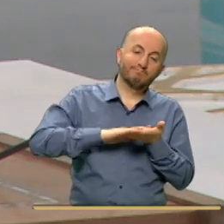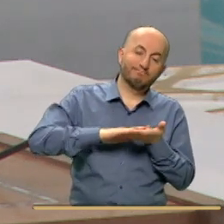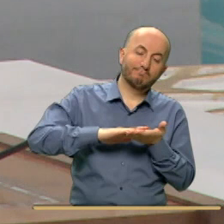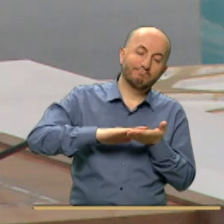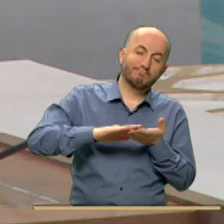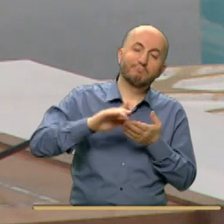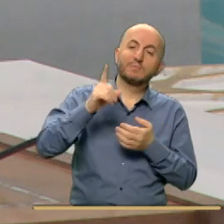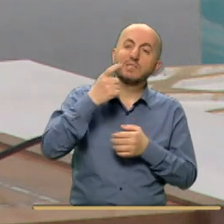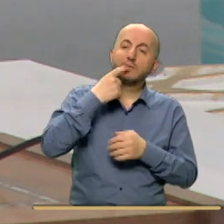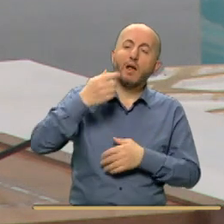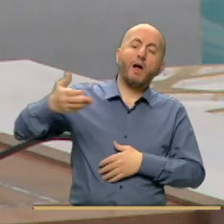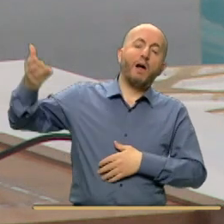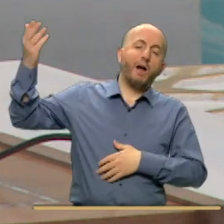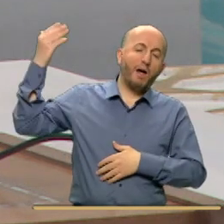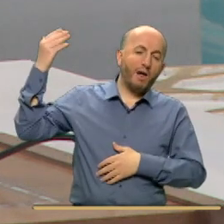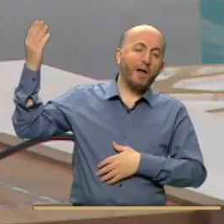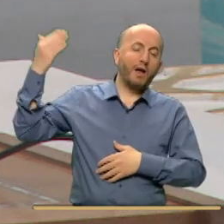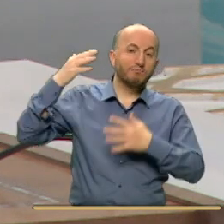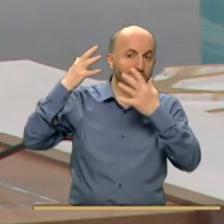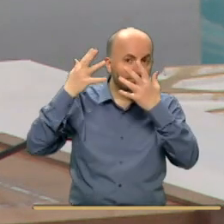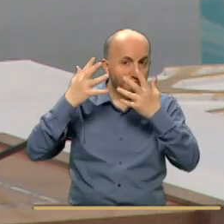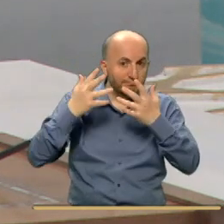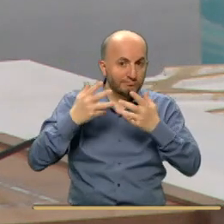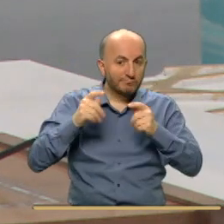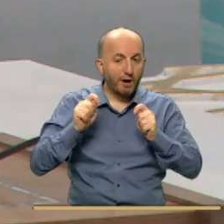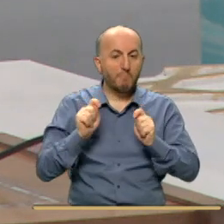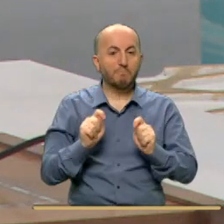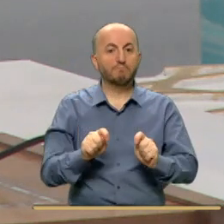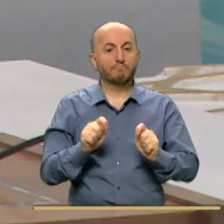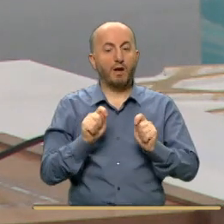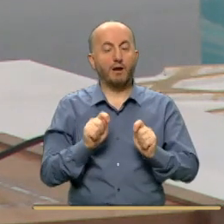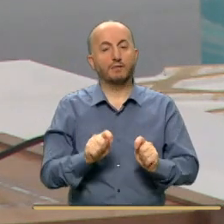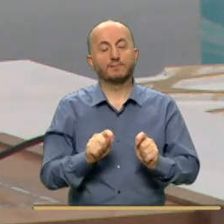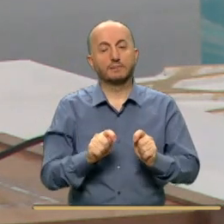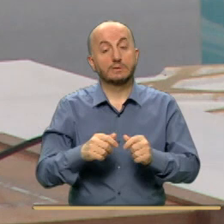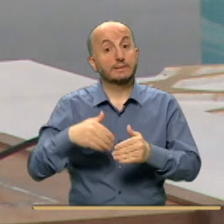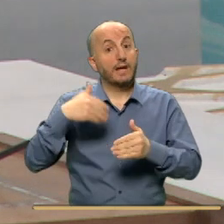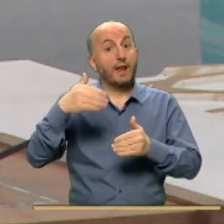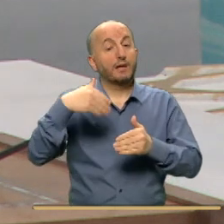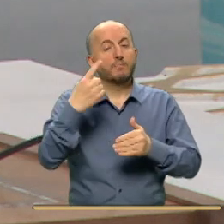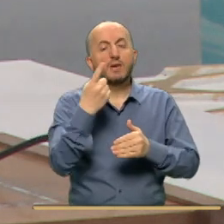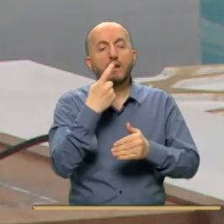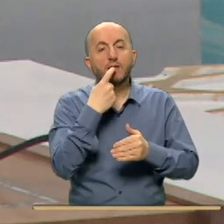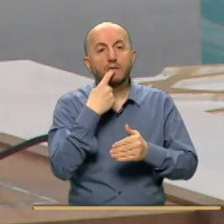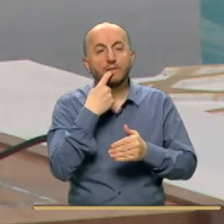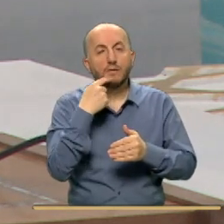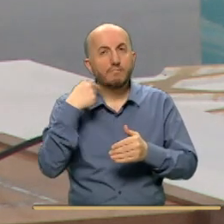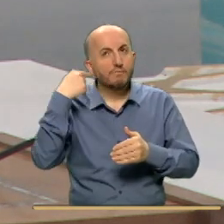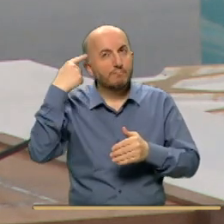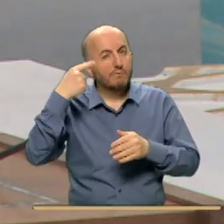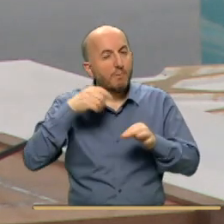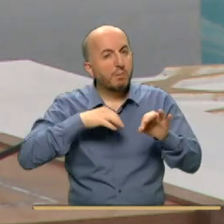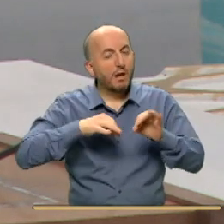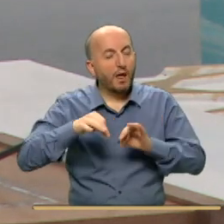bir yıllık geçmişimizin muhasebesini yapmak, gelecek bir yıla atılım planlar